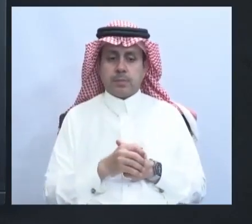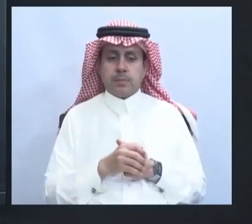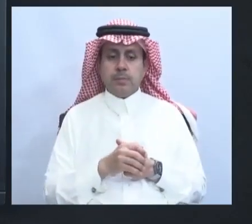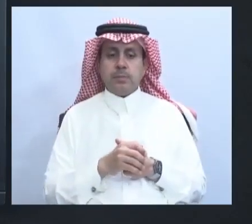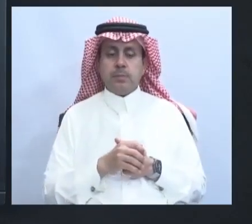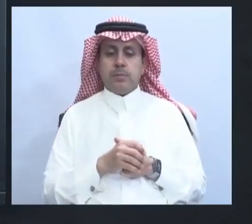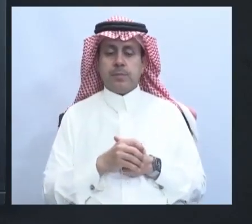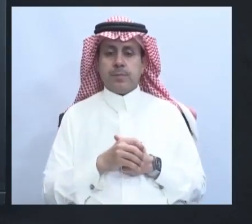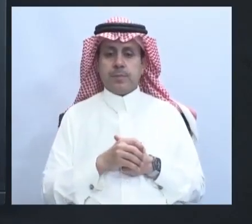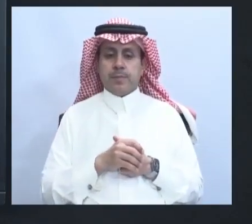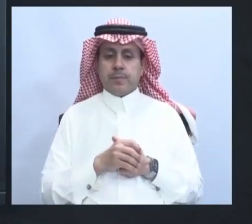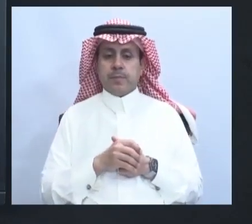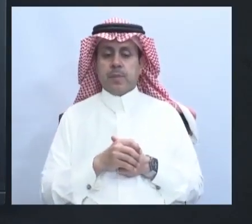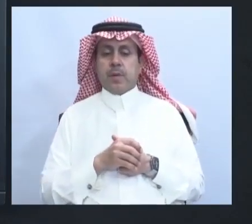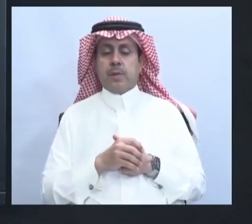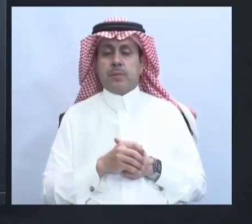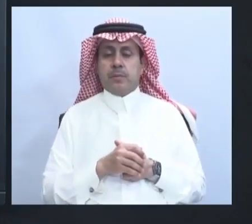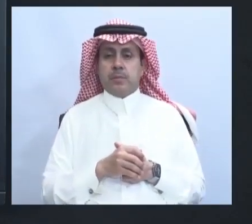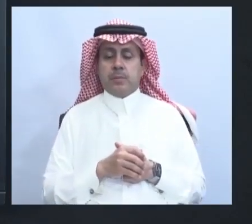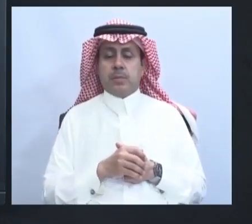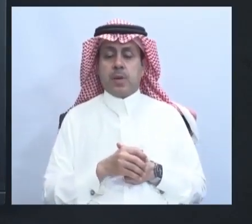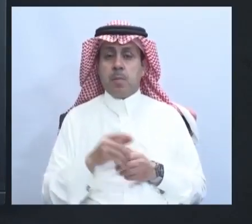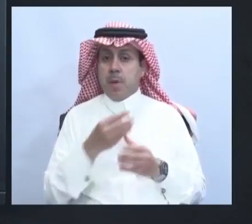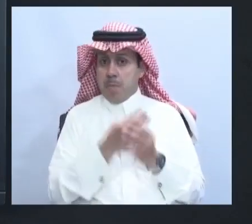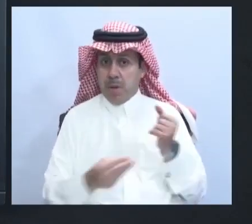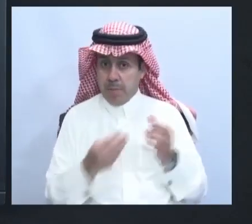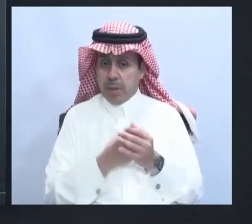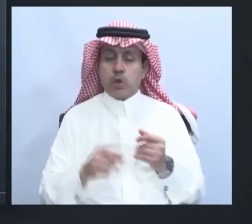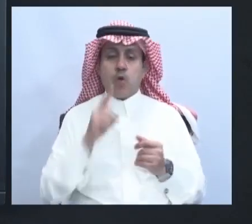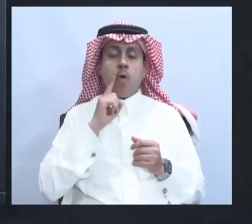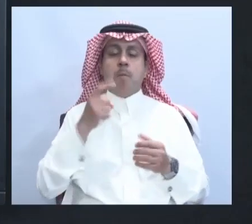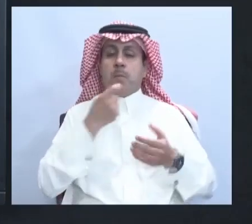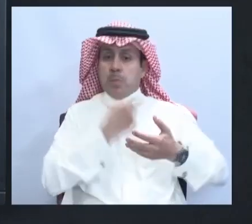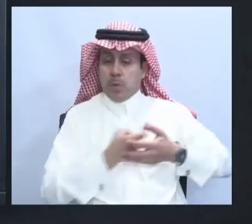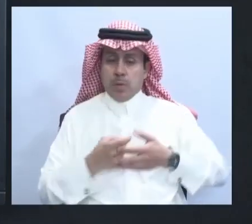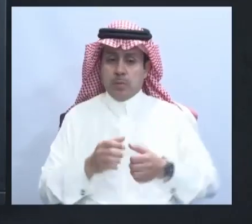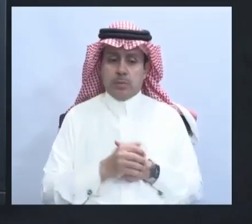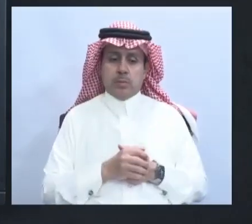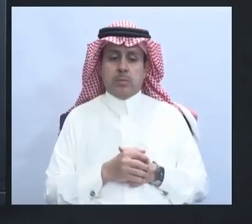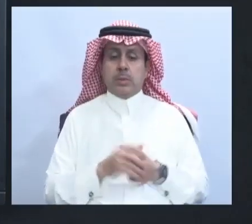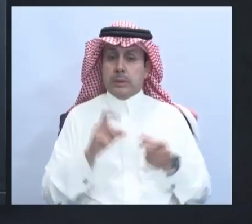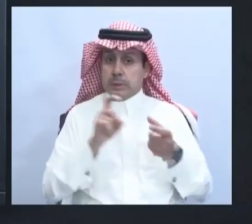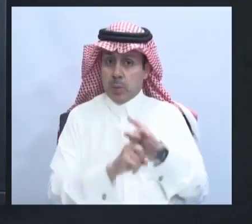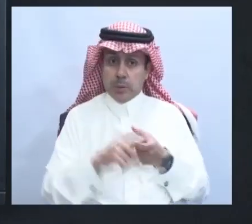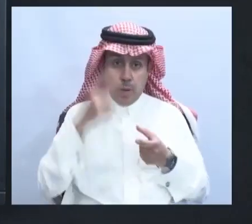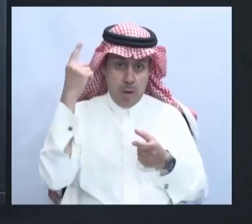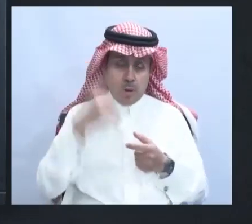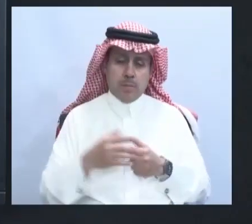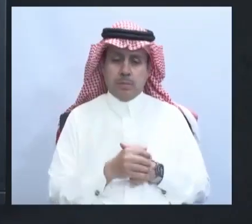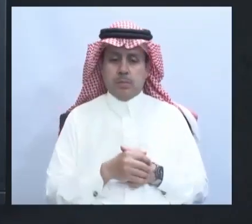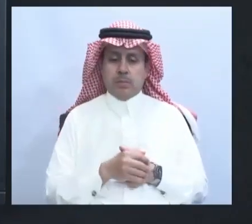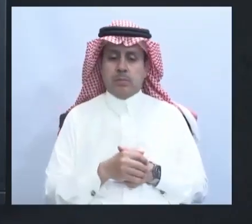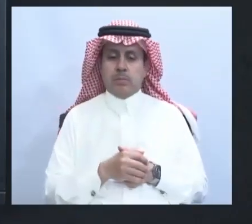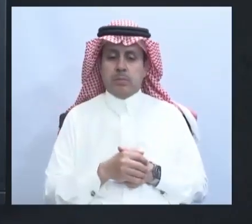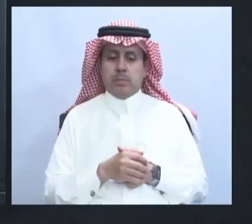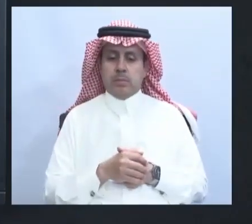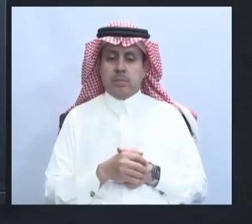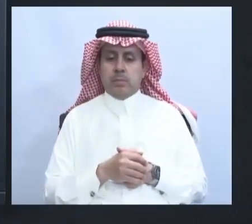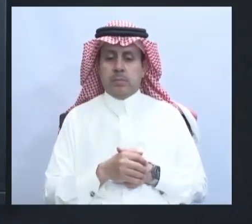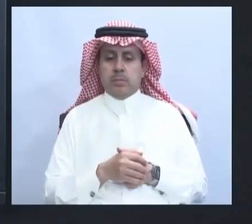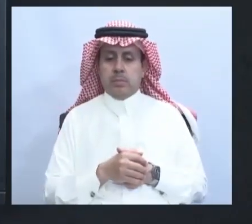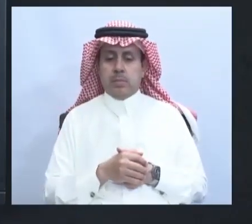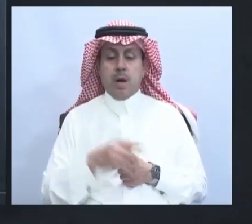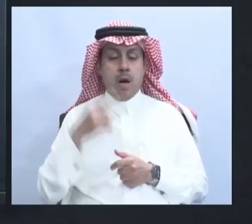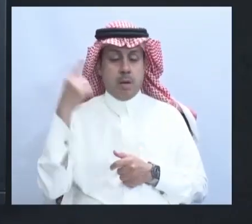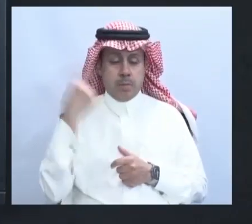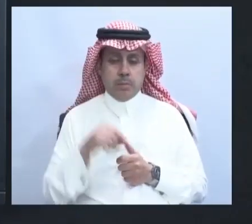من بنات المرضعه من بنات امه المرضعه له هل يثبت او لا يثبت الجواب يثبت